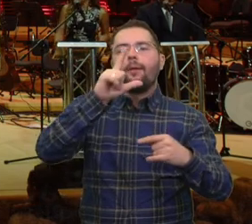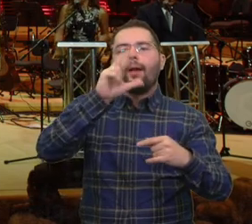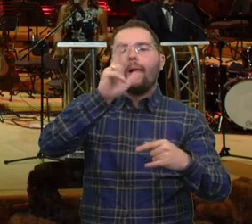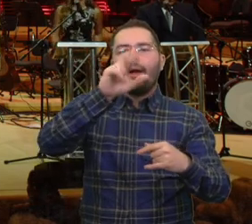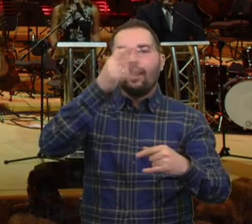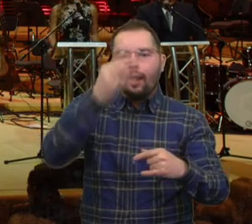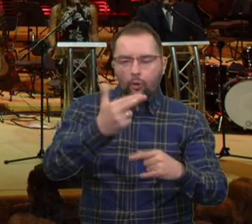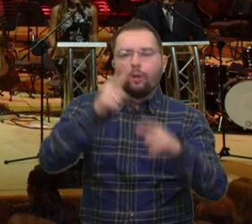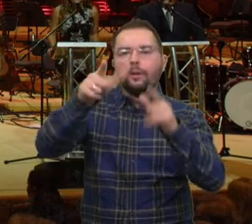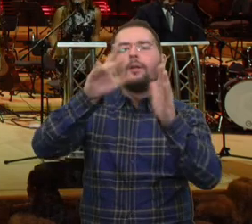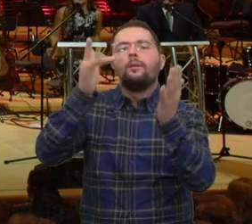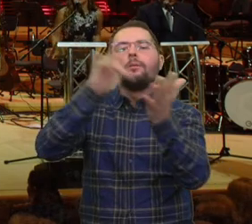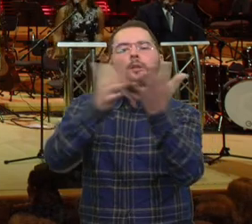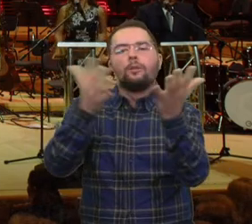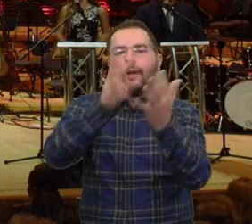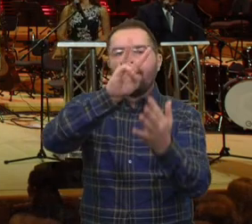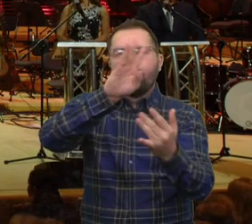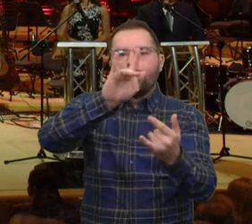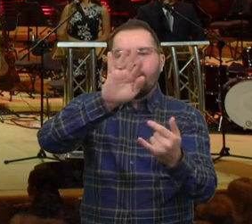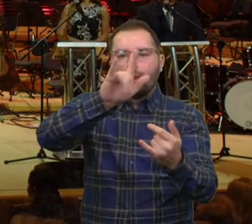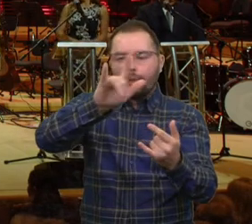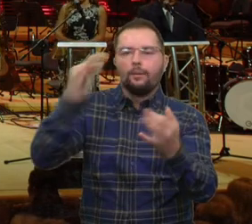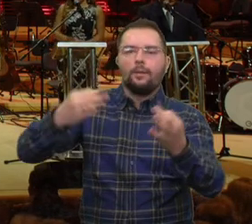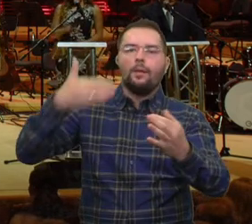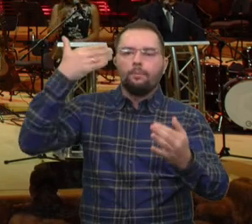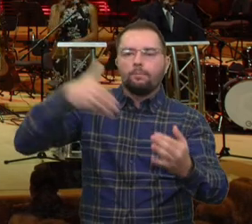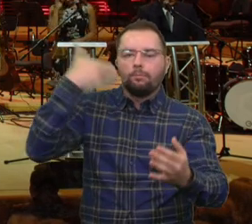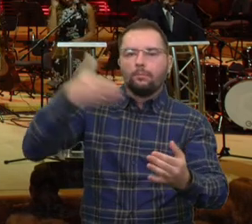Prasoł. Zapraszamy serdecznie.